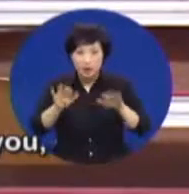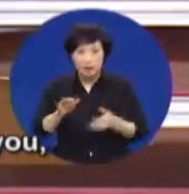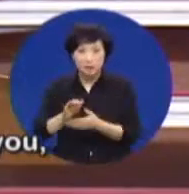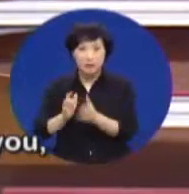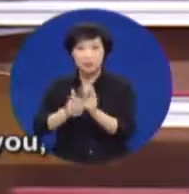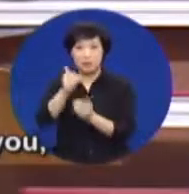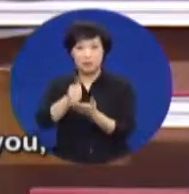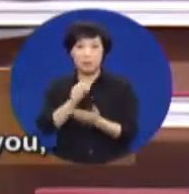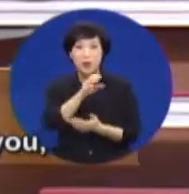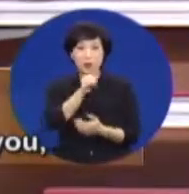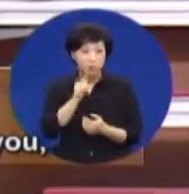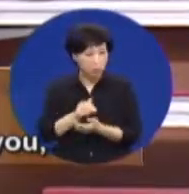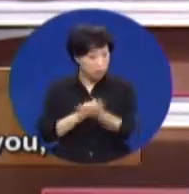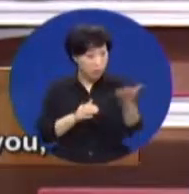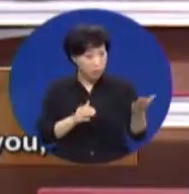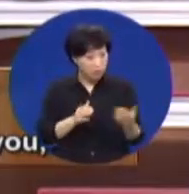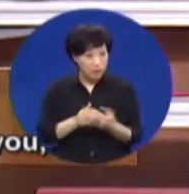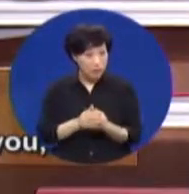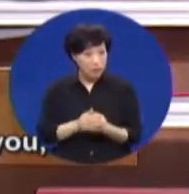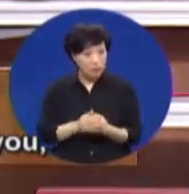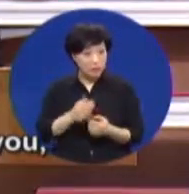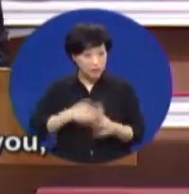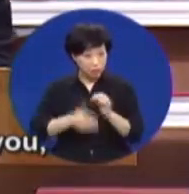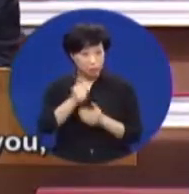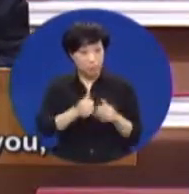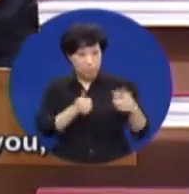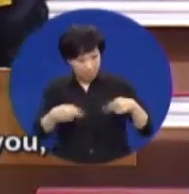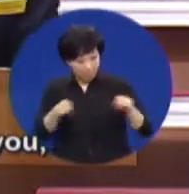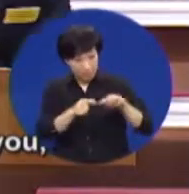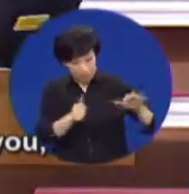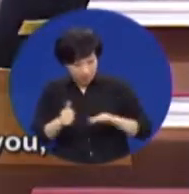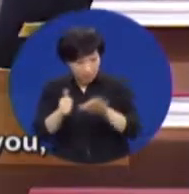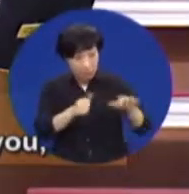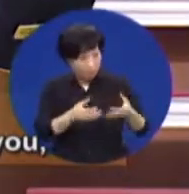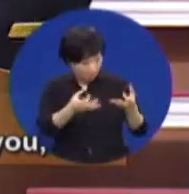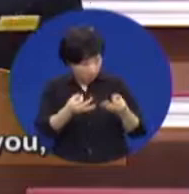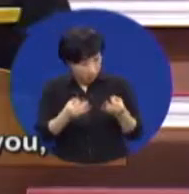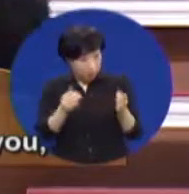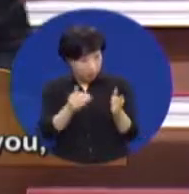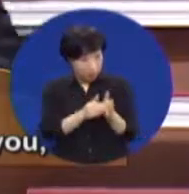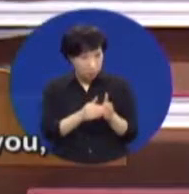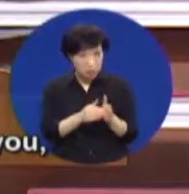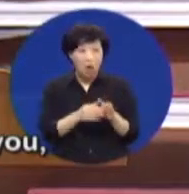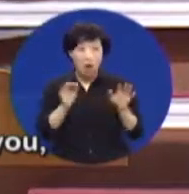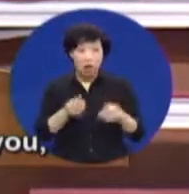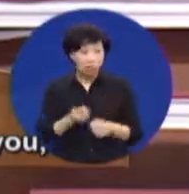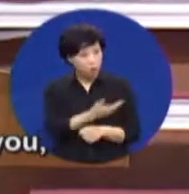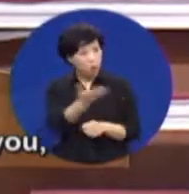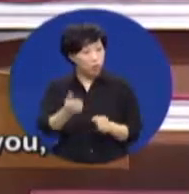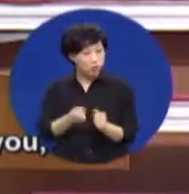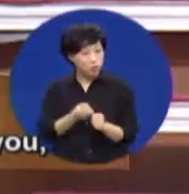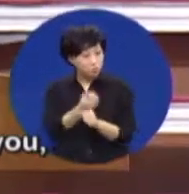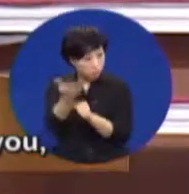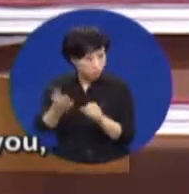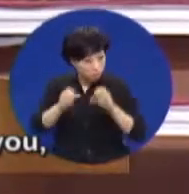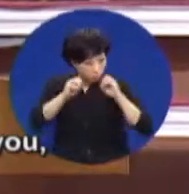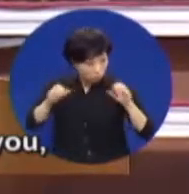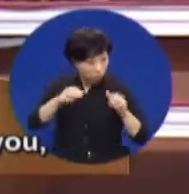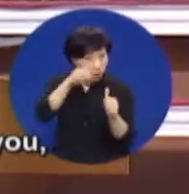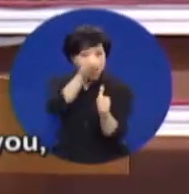나를 따라다녔으니까, 보았으니까, 지켜봤으니까 전해라 그렇게 하지